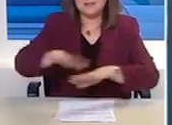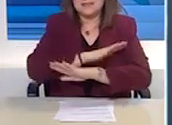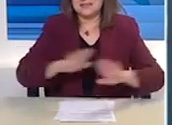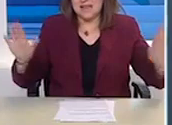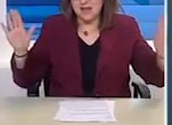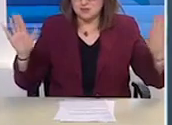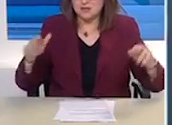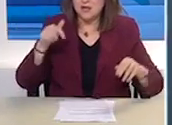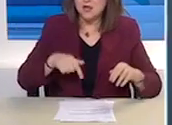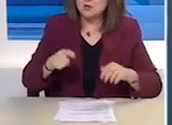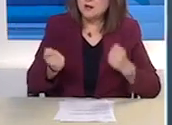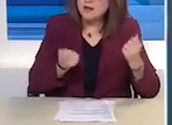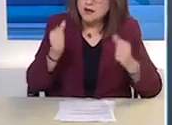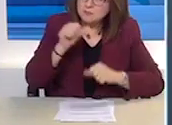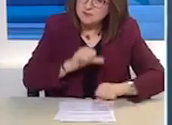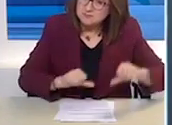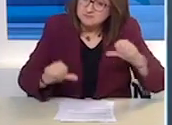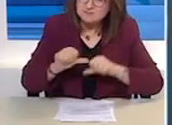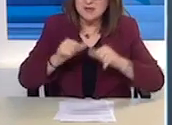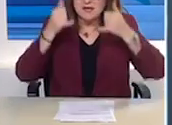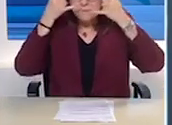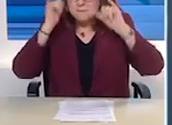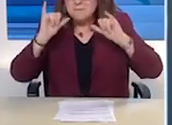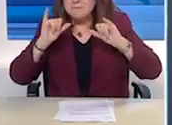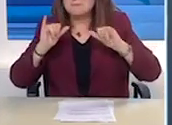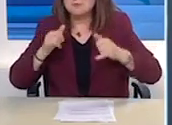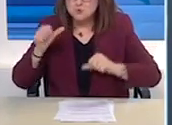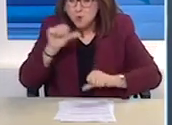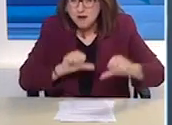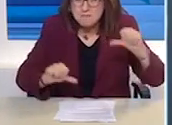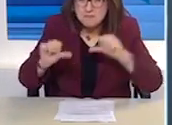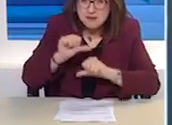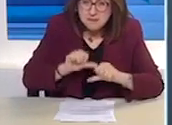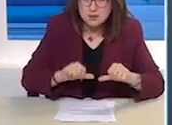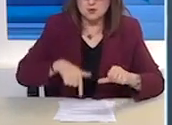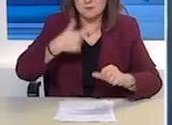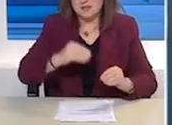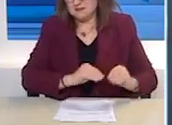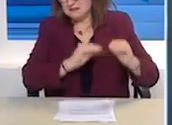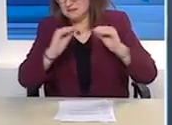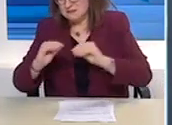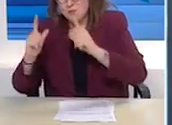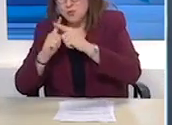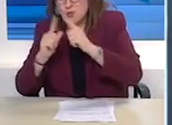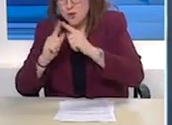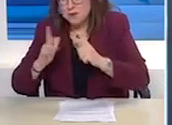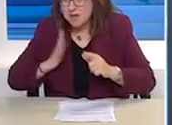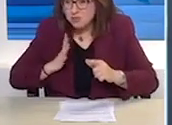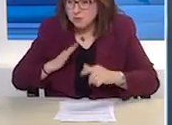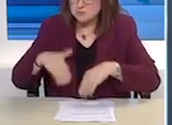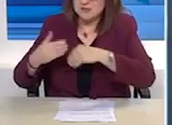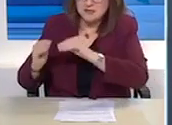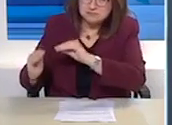πρέπει να εφαρμοστούν σε ανθρώπους, θα πρέπει να ελεγχθούν κλινικά με τους κανόνες της επιστήμης, μπορεί να μας οδηγήσουν σε πολύ καλύτερα φάρμακα από αυτά που έχουμε τώρα στη διάθεσή